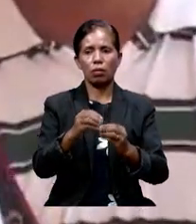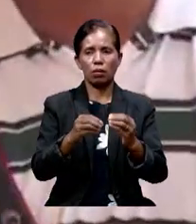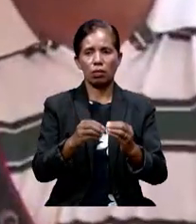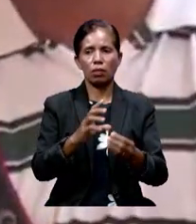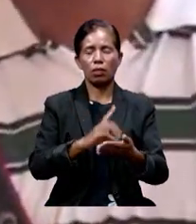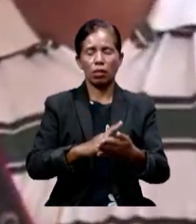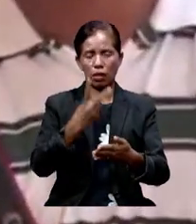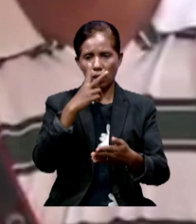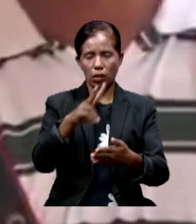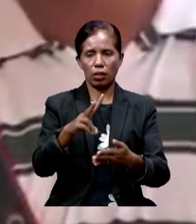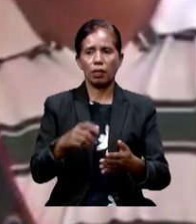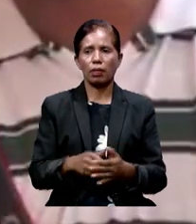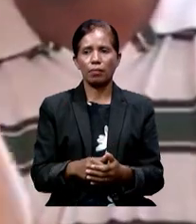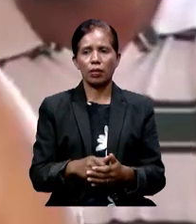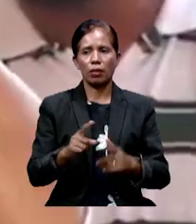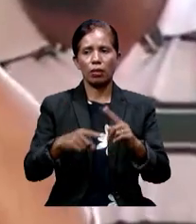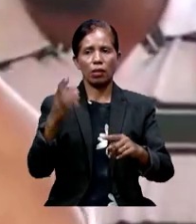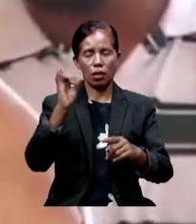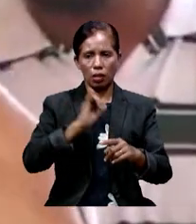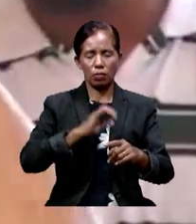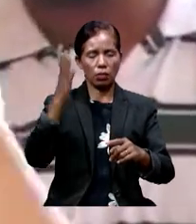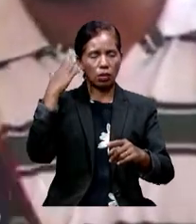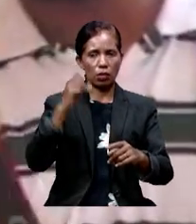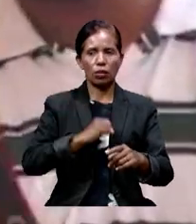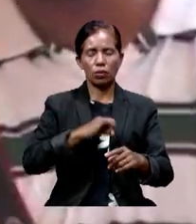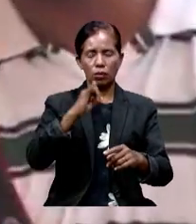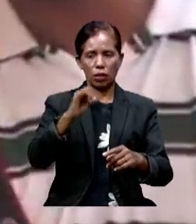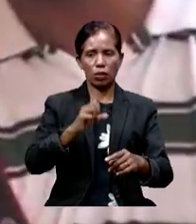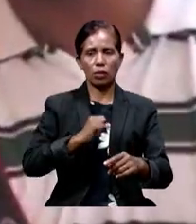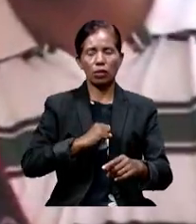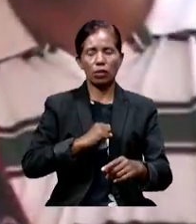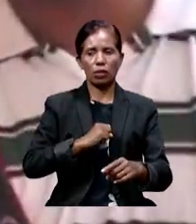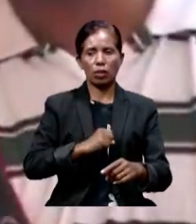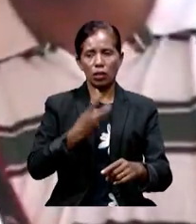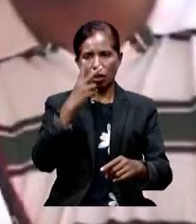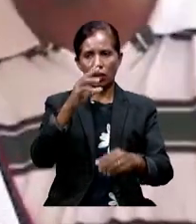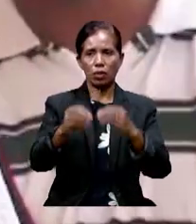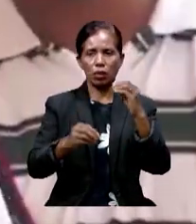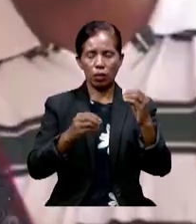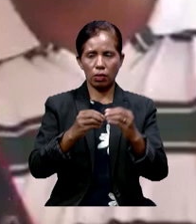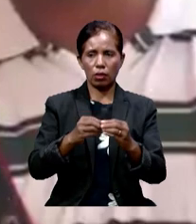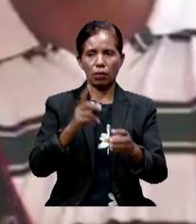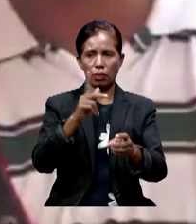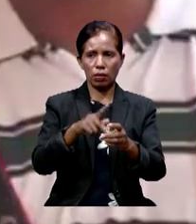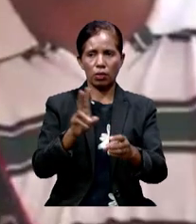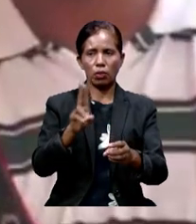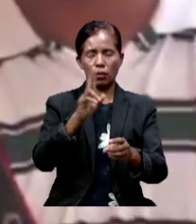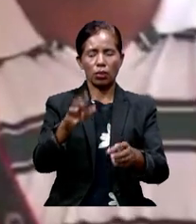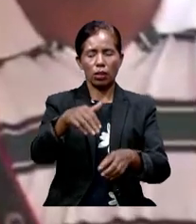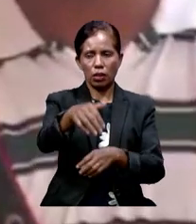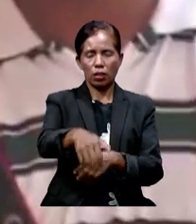do posto, Corbeira Ramos Coleia Soi Vila, Zumalai, area zestaun sira mina, uza